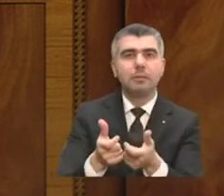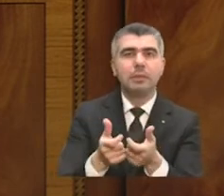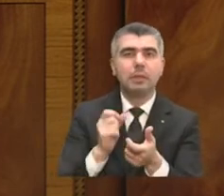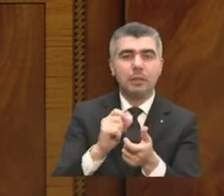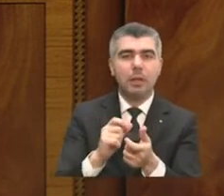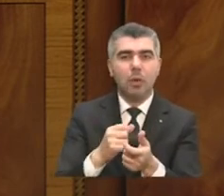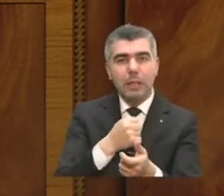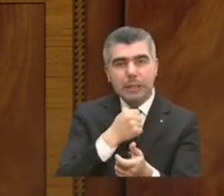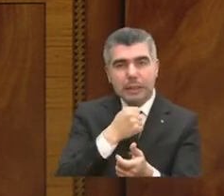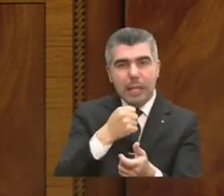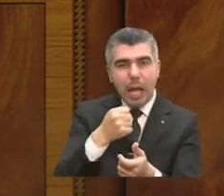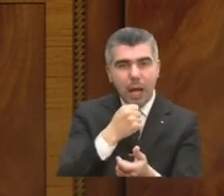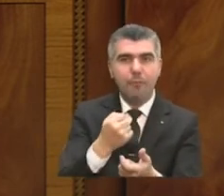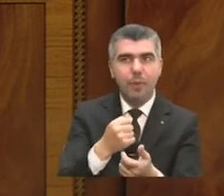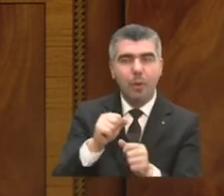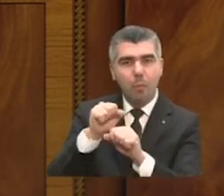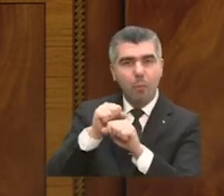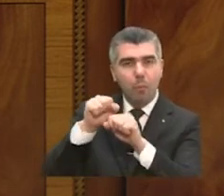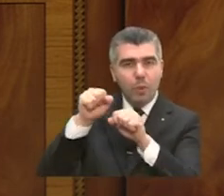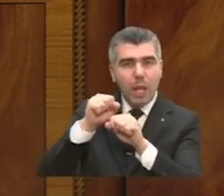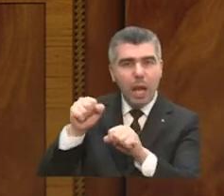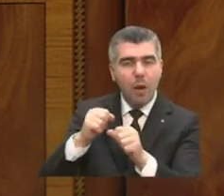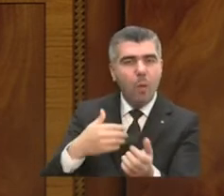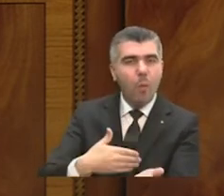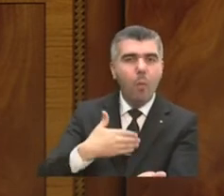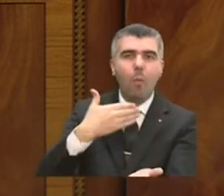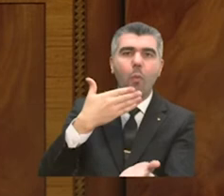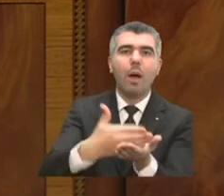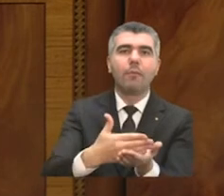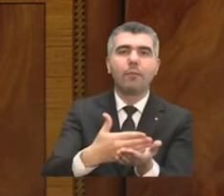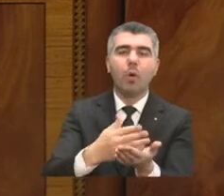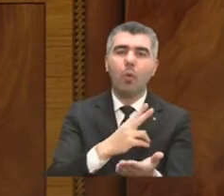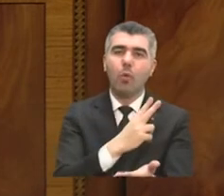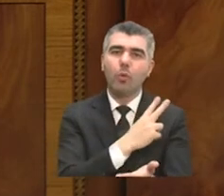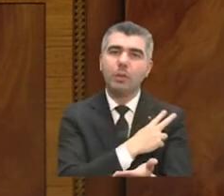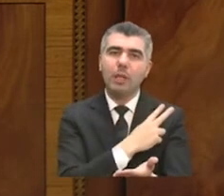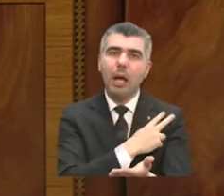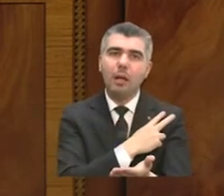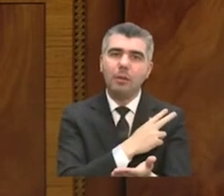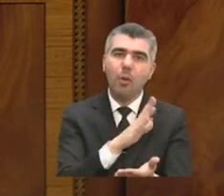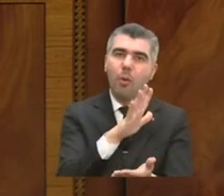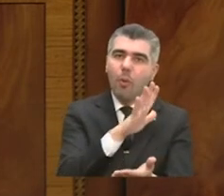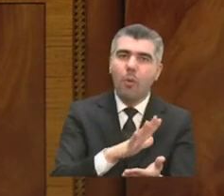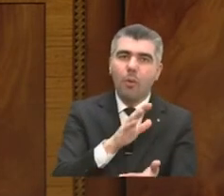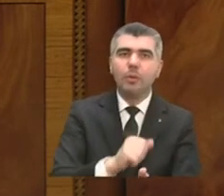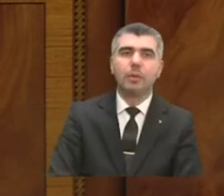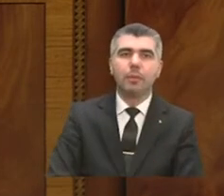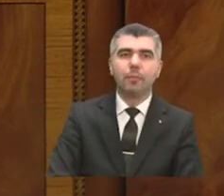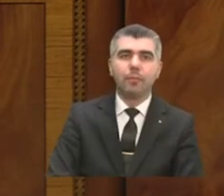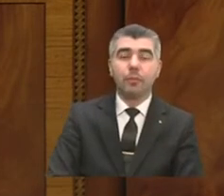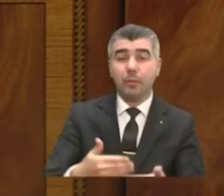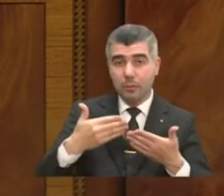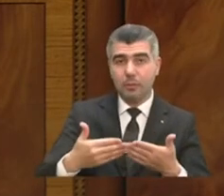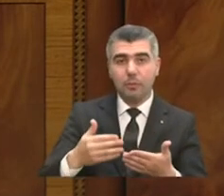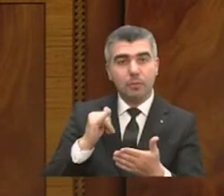évidemment la libération de tous les de tous les